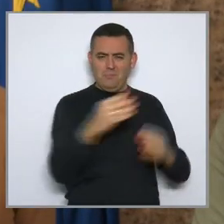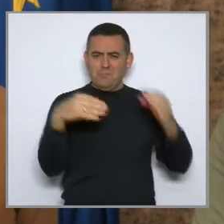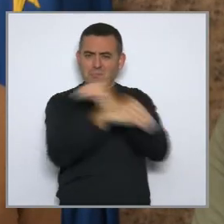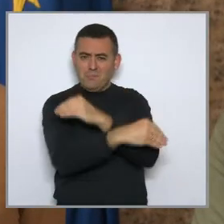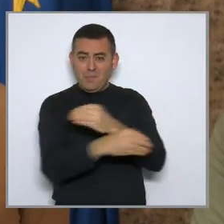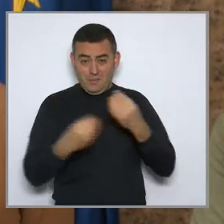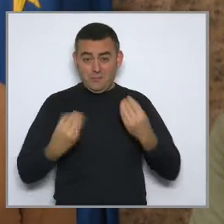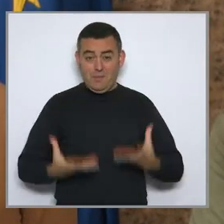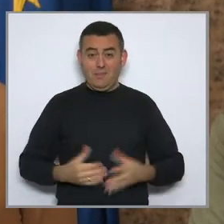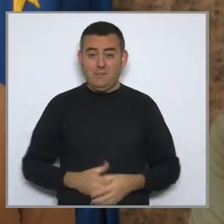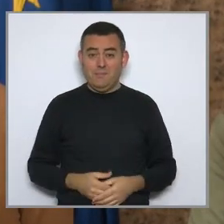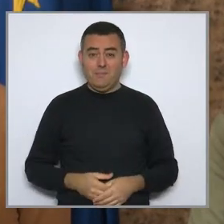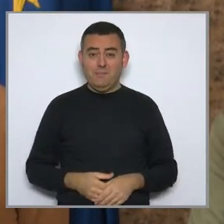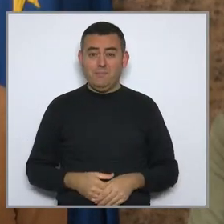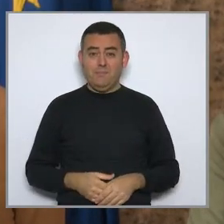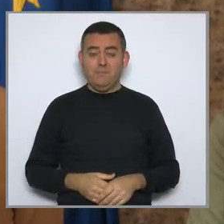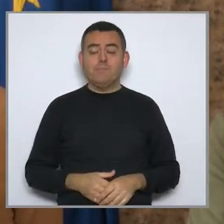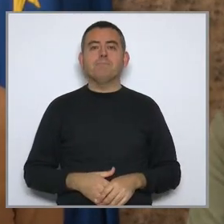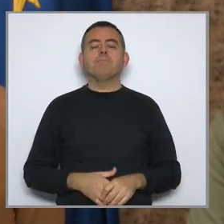Bueno, respecte a